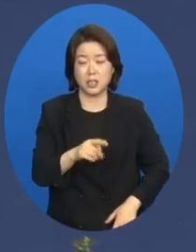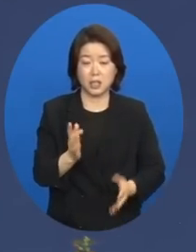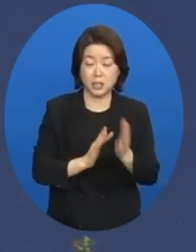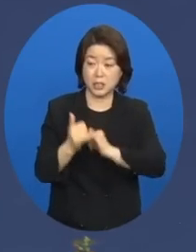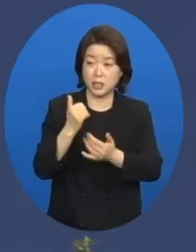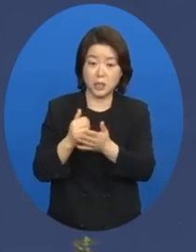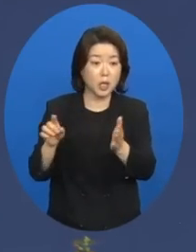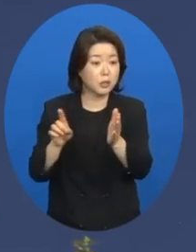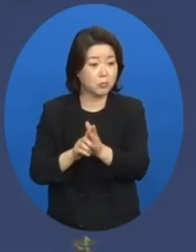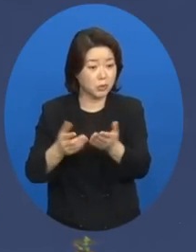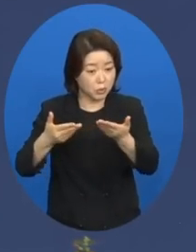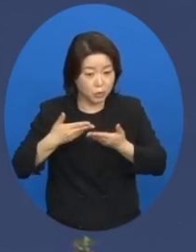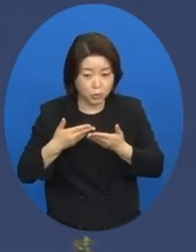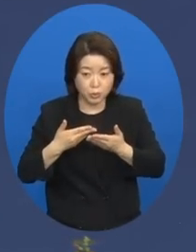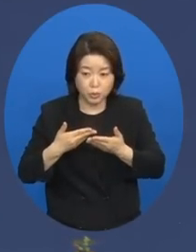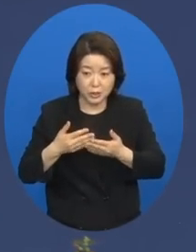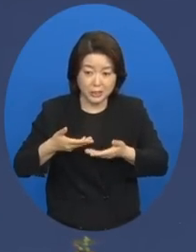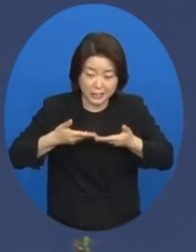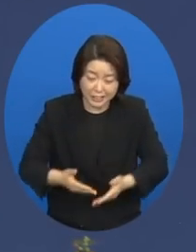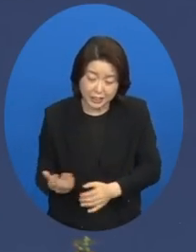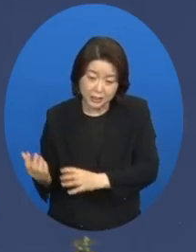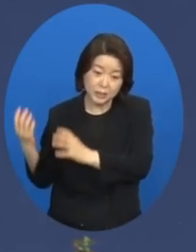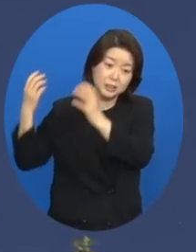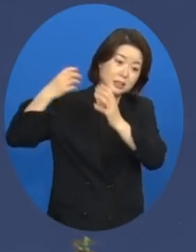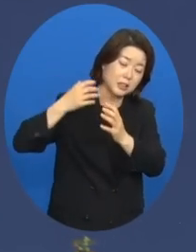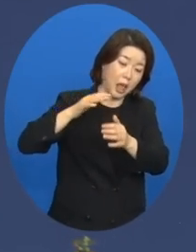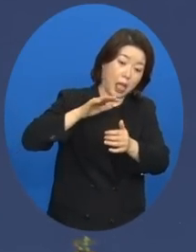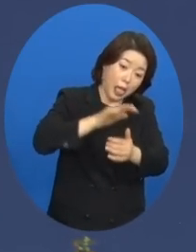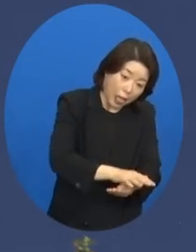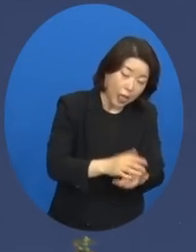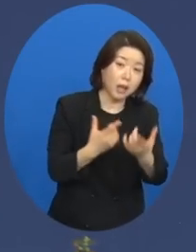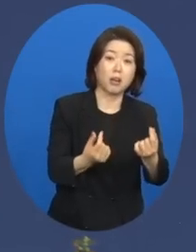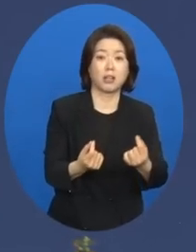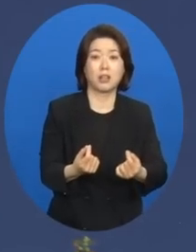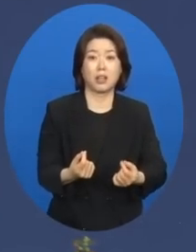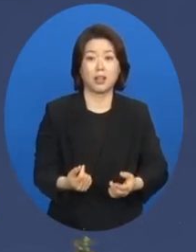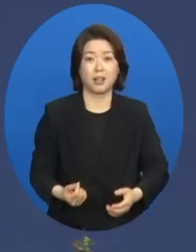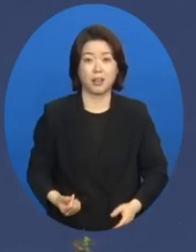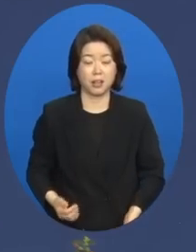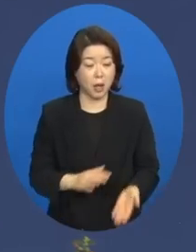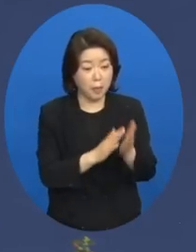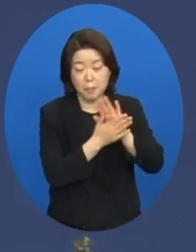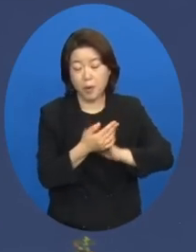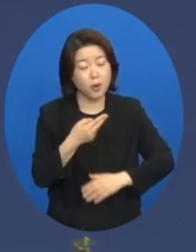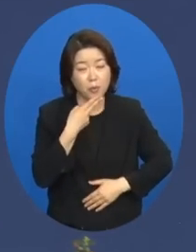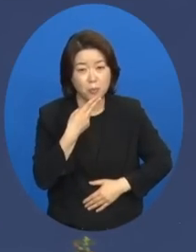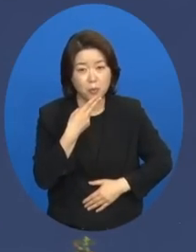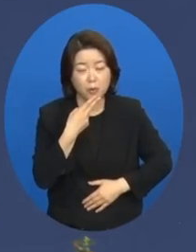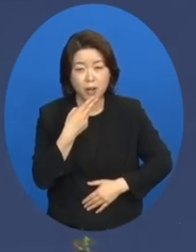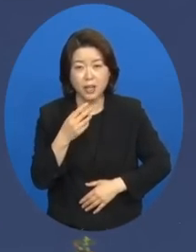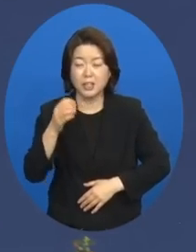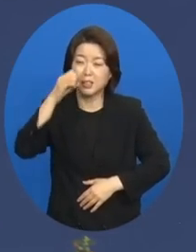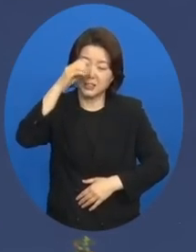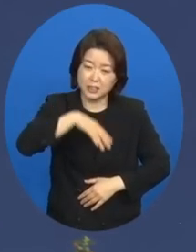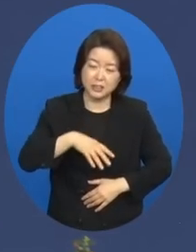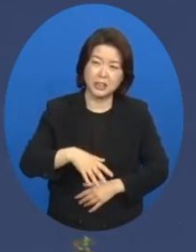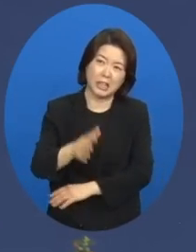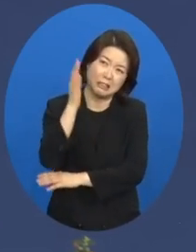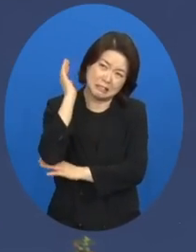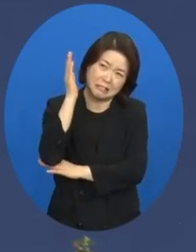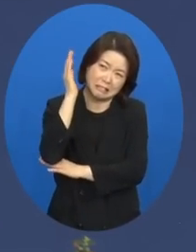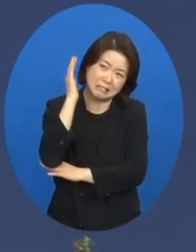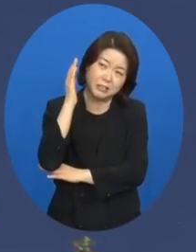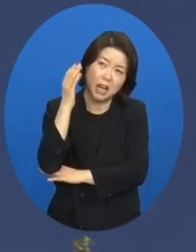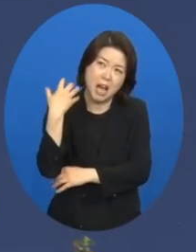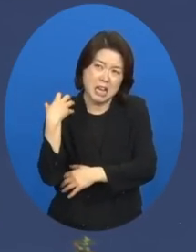더 끼었으니까 깔려 죽을 것 같은 거야 매년. 그러니까 변하지는 않으면서 그냥 센 설교는 듣고